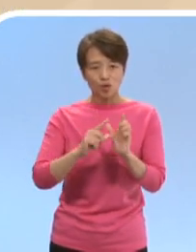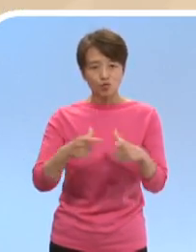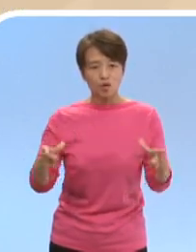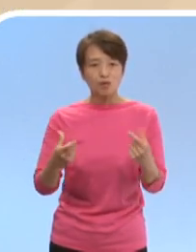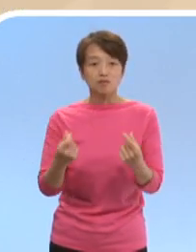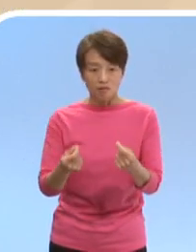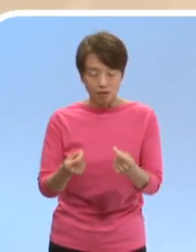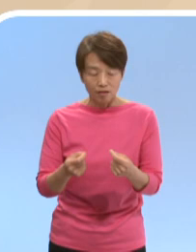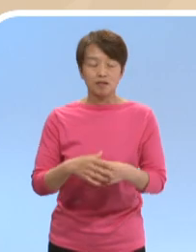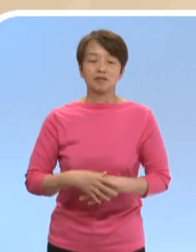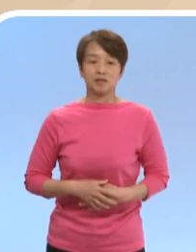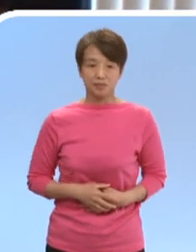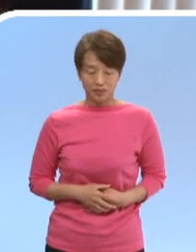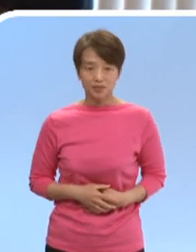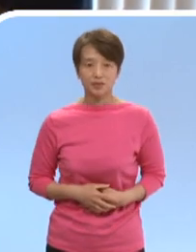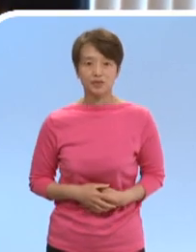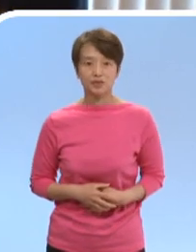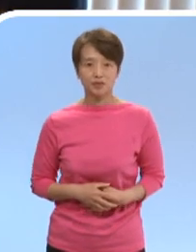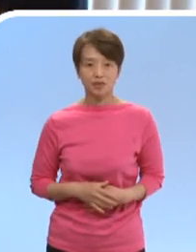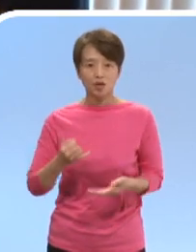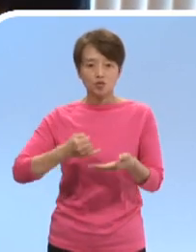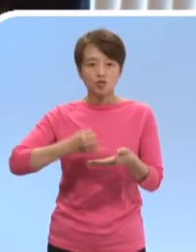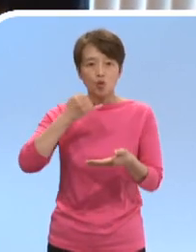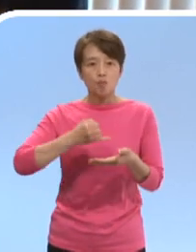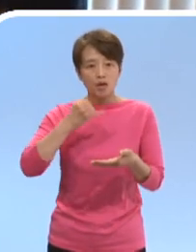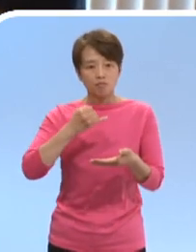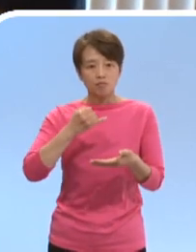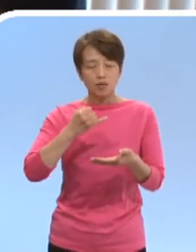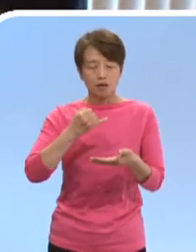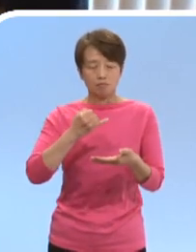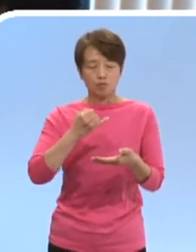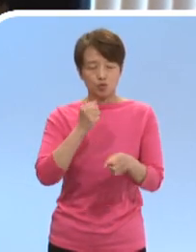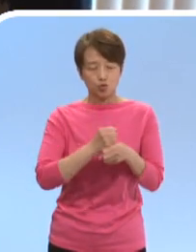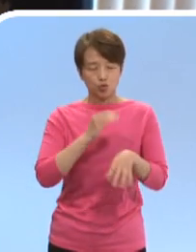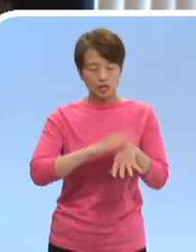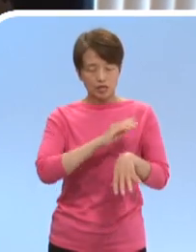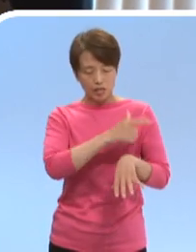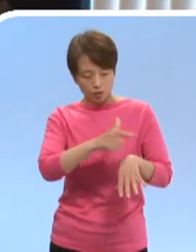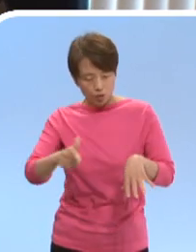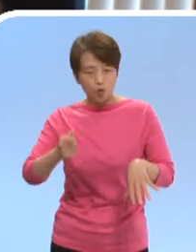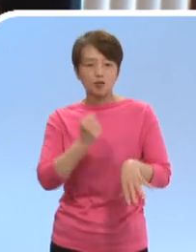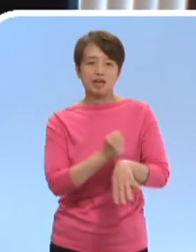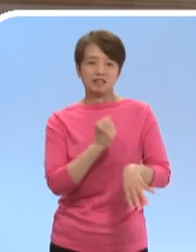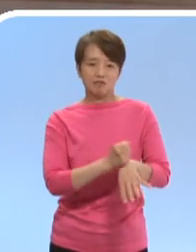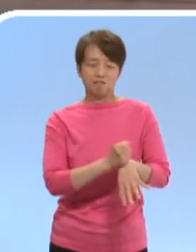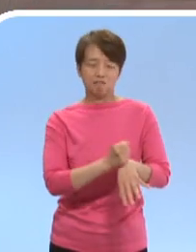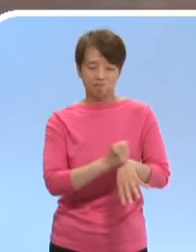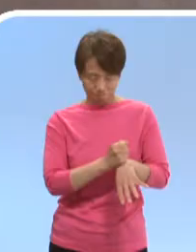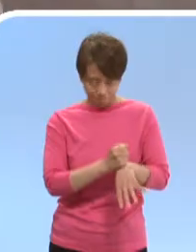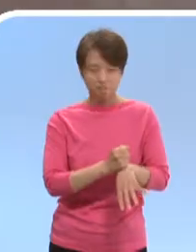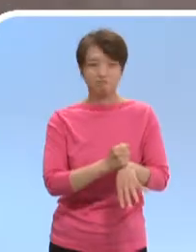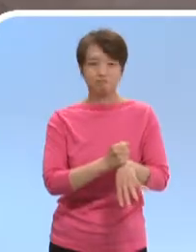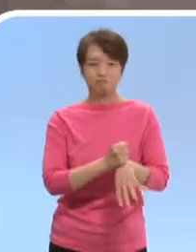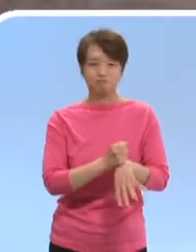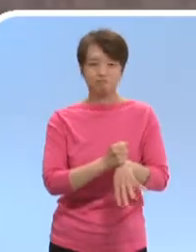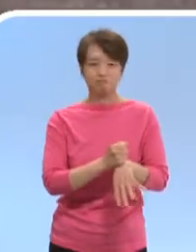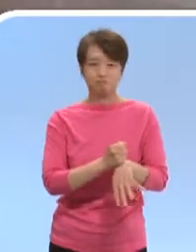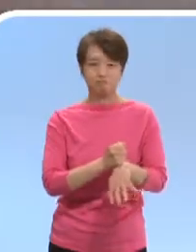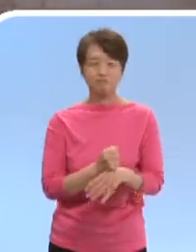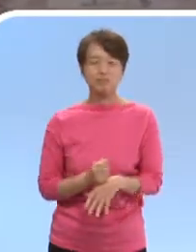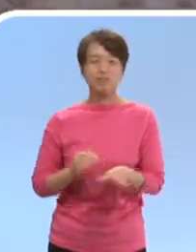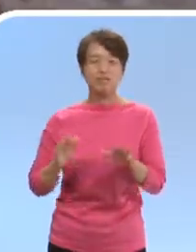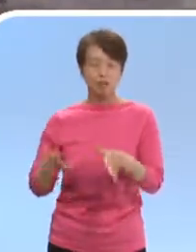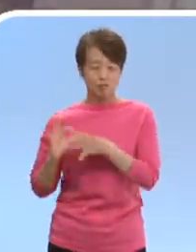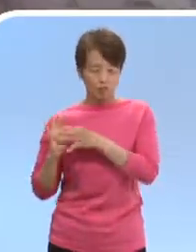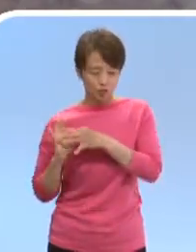ね。 おそうめんっていうのは、たかがそうめん、されどそうめんってございます。すごく大変なんですね、作るの。